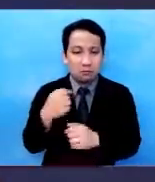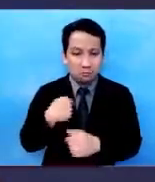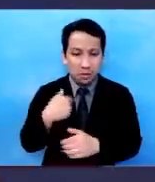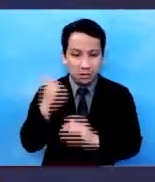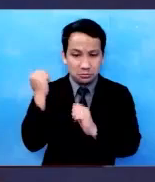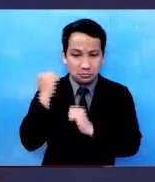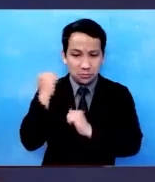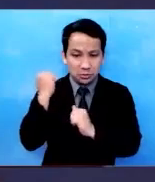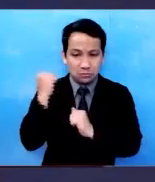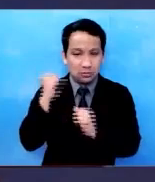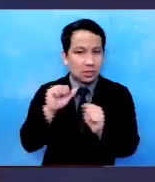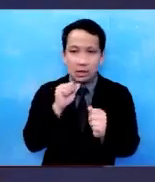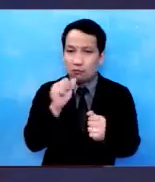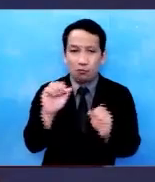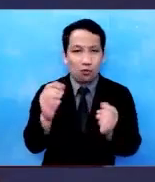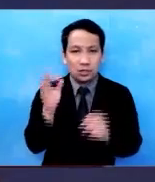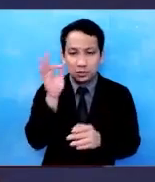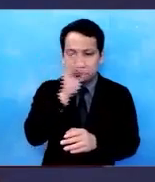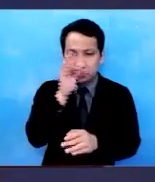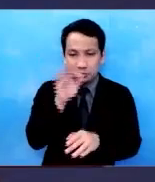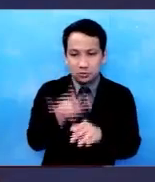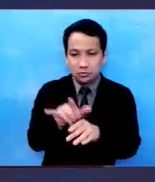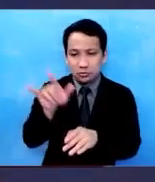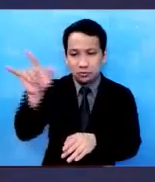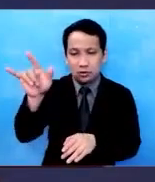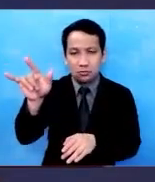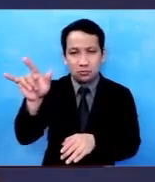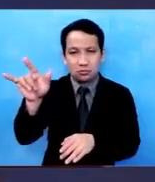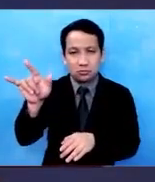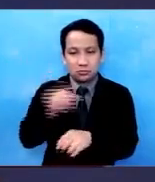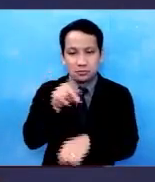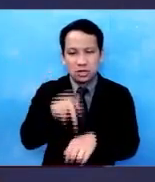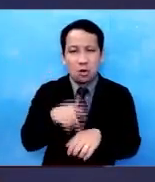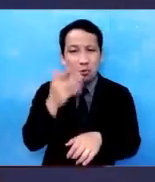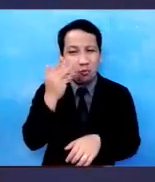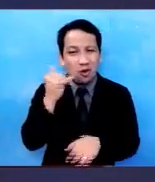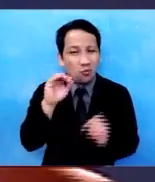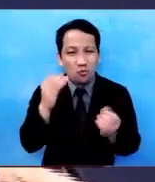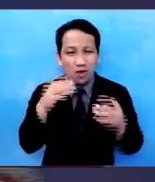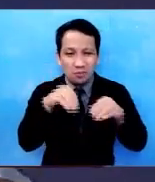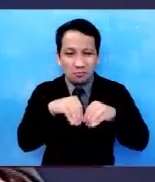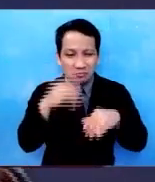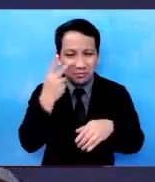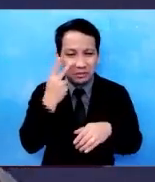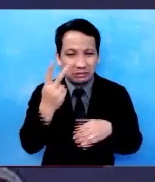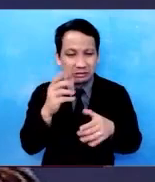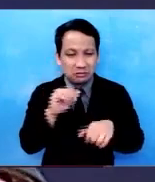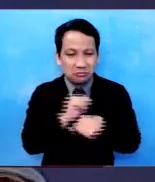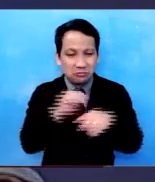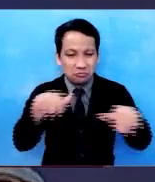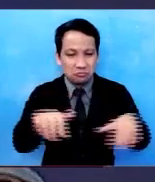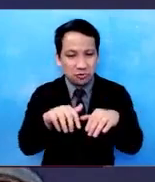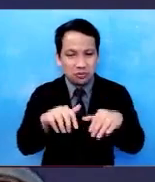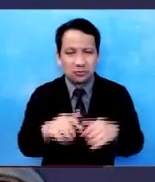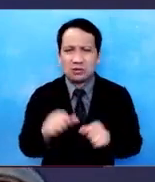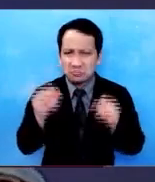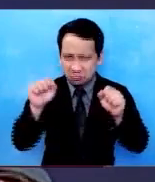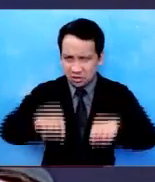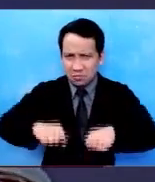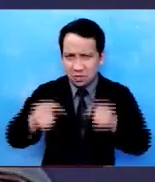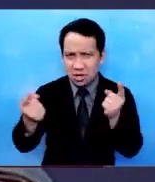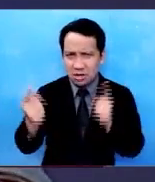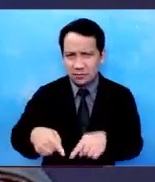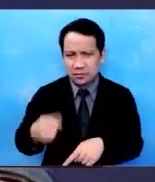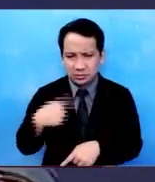umalis ng Pilipinas dahil walang mahanap na trabaho sa Pilipinas. Aabutin din natin yan.